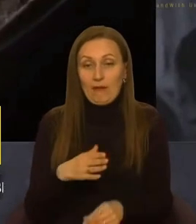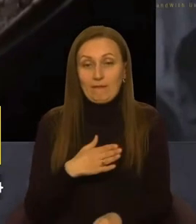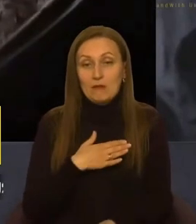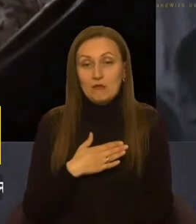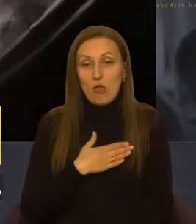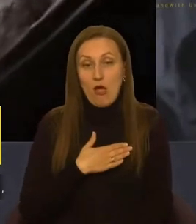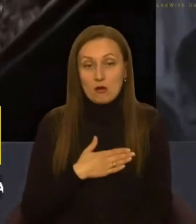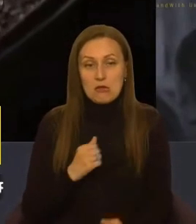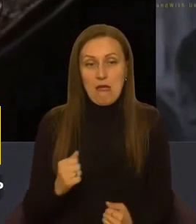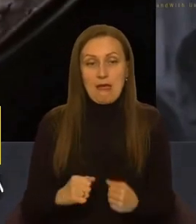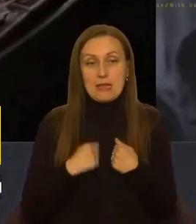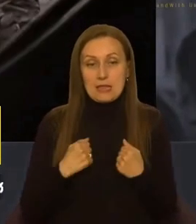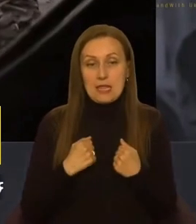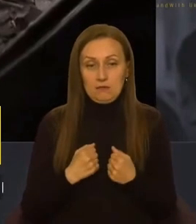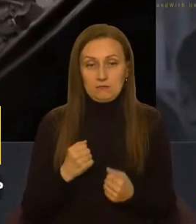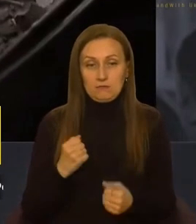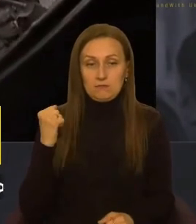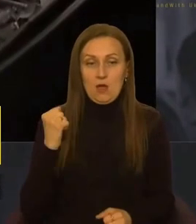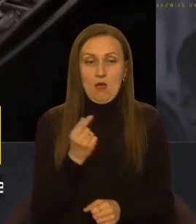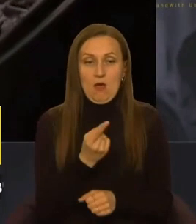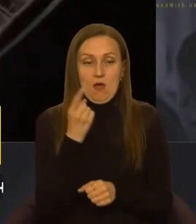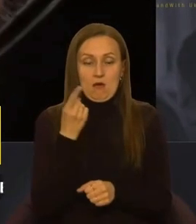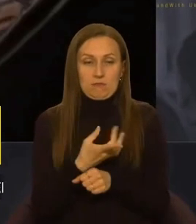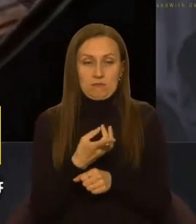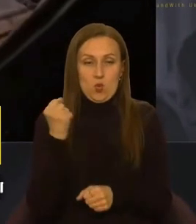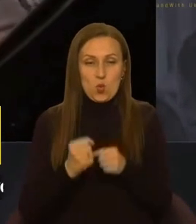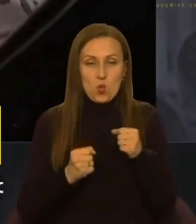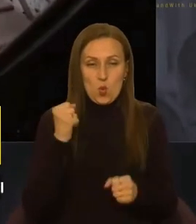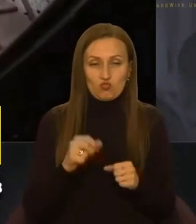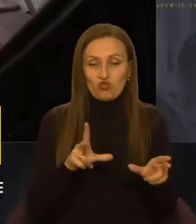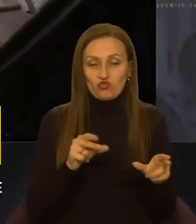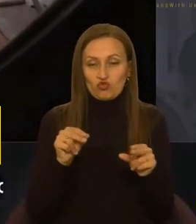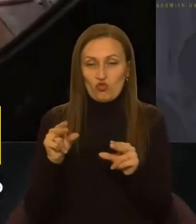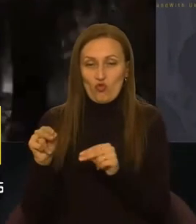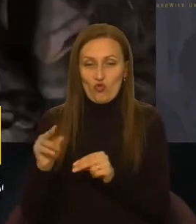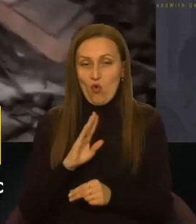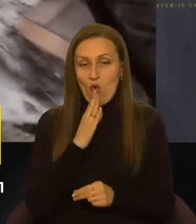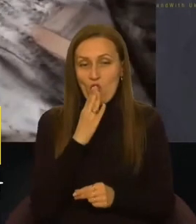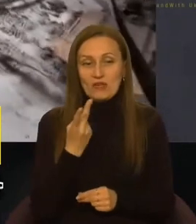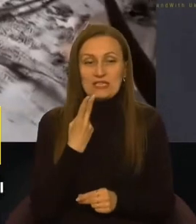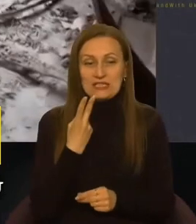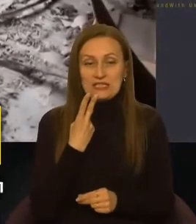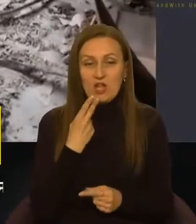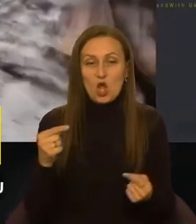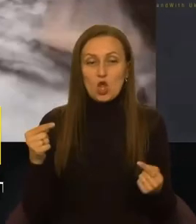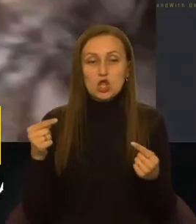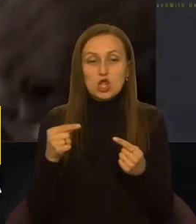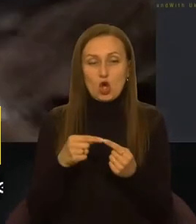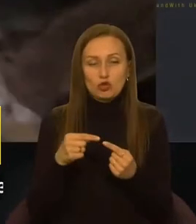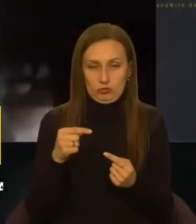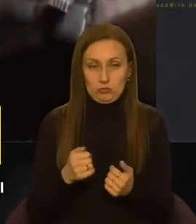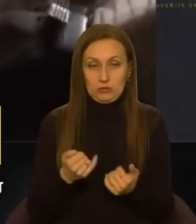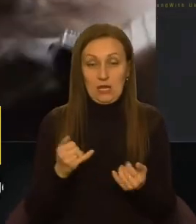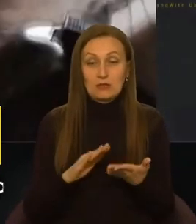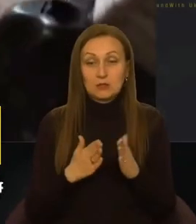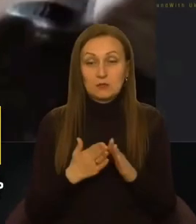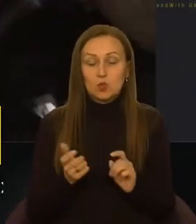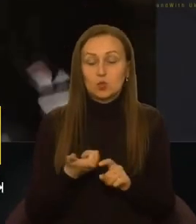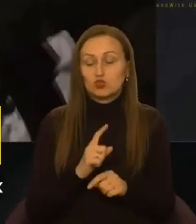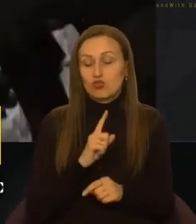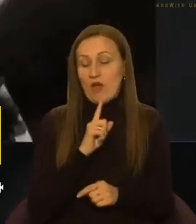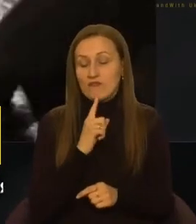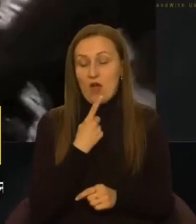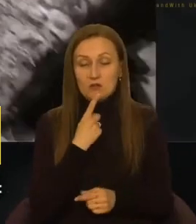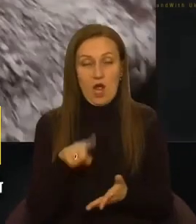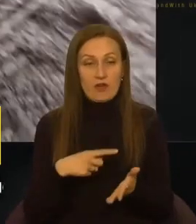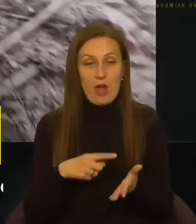наші, намагаються завдавати артилерійських ударів. На щастя, ворог не завжди є точний, але зараз ситуація дуже важка